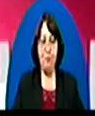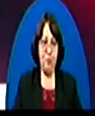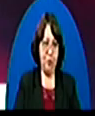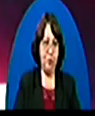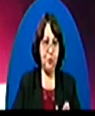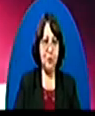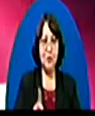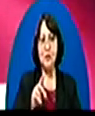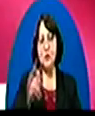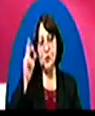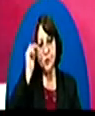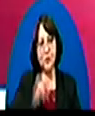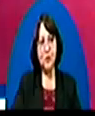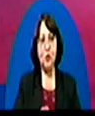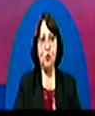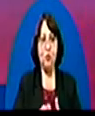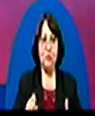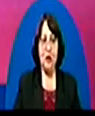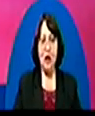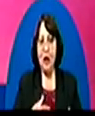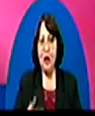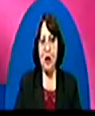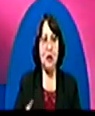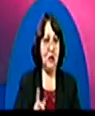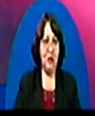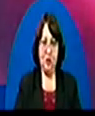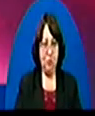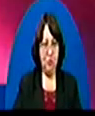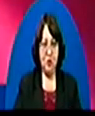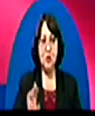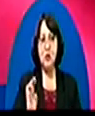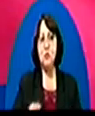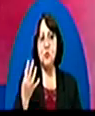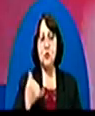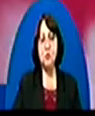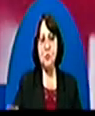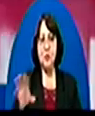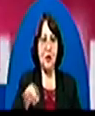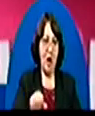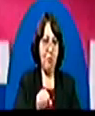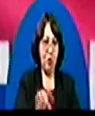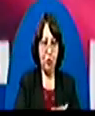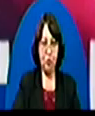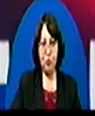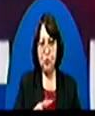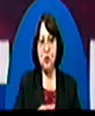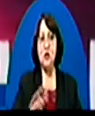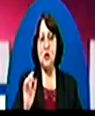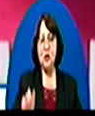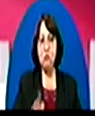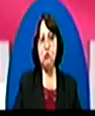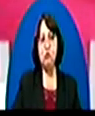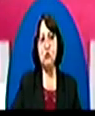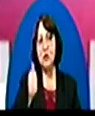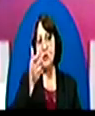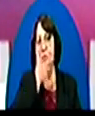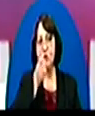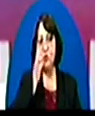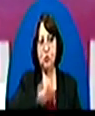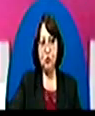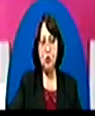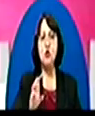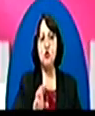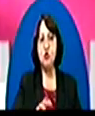цаг хугацаа авах шаардлага байхгүй. Тийм учраас бол бид аймаг орнуудынхаа хамгийн нүтгэлийн хөгжлийн төлөө сонгогдсон тэр